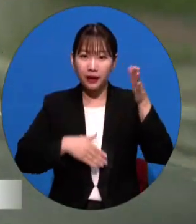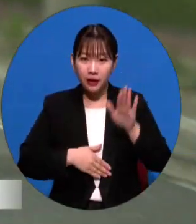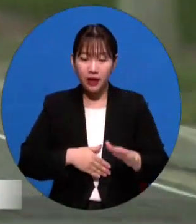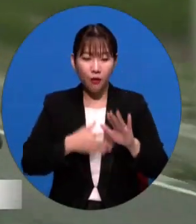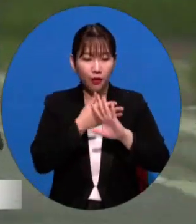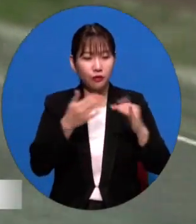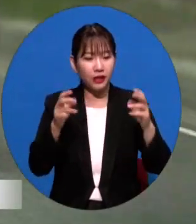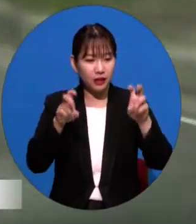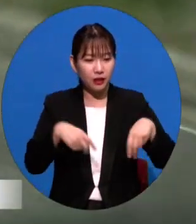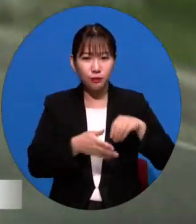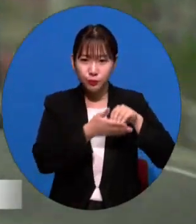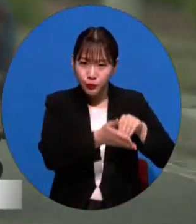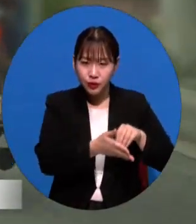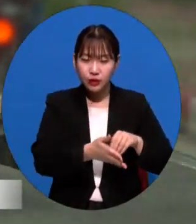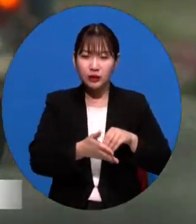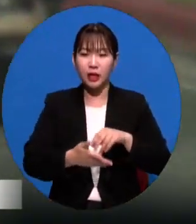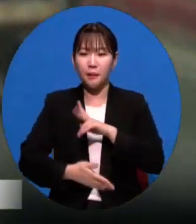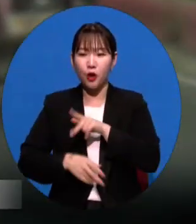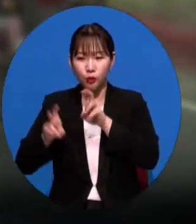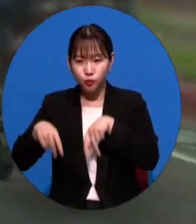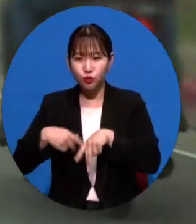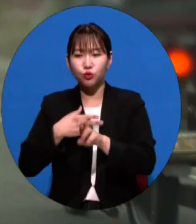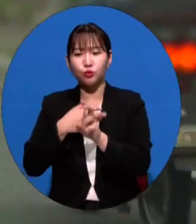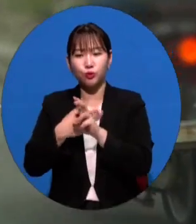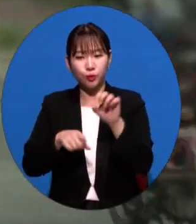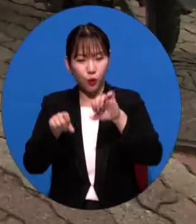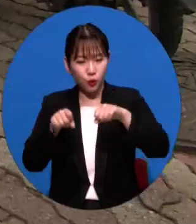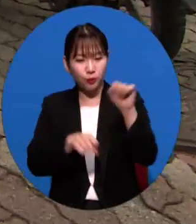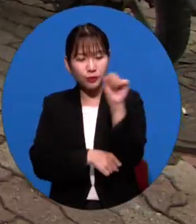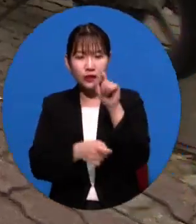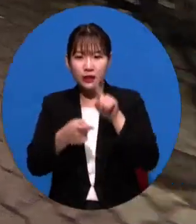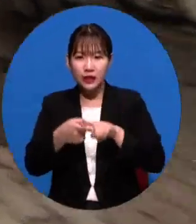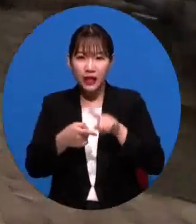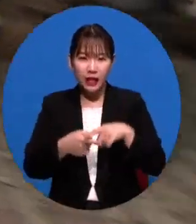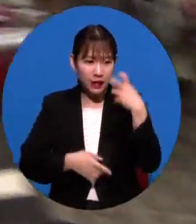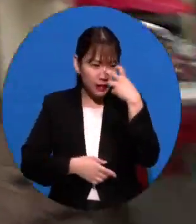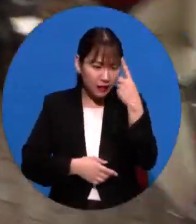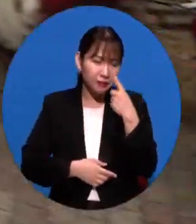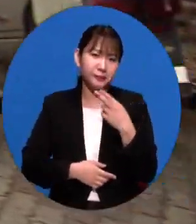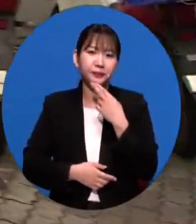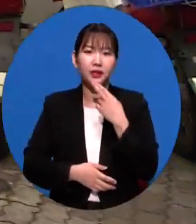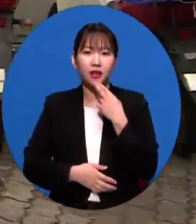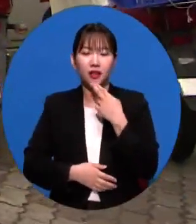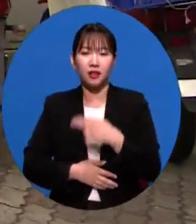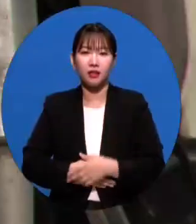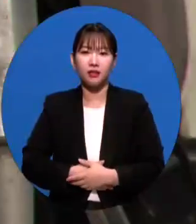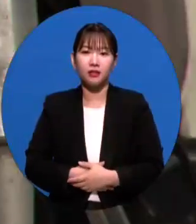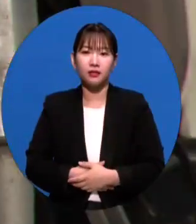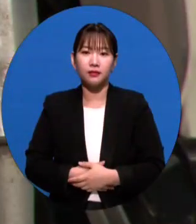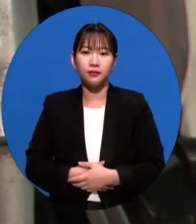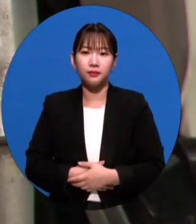외국인 무등록, 무면허, 불법 오토바이 운행에 대한 단속은 겉돌고 있습니다. MBC 뉴스 안준호입니다.